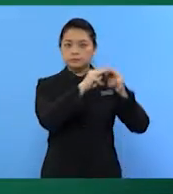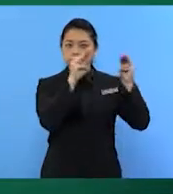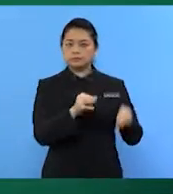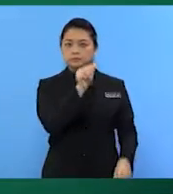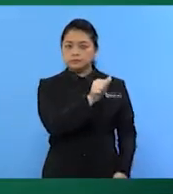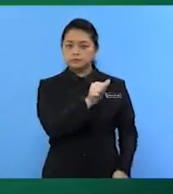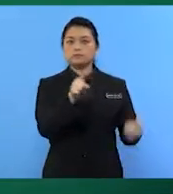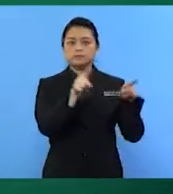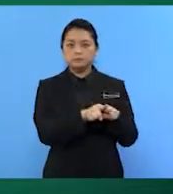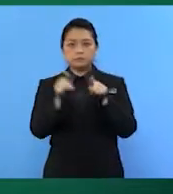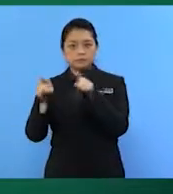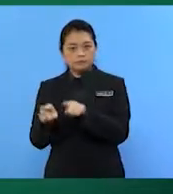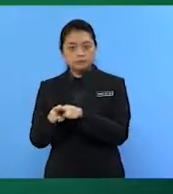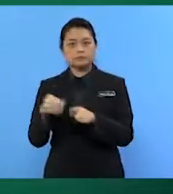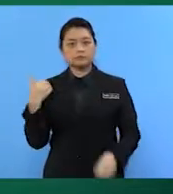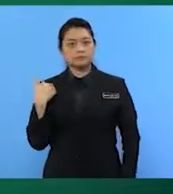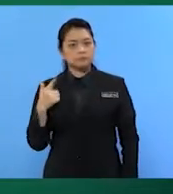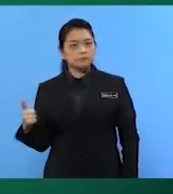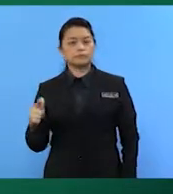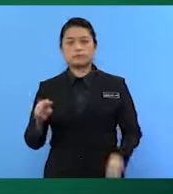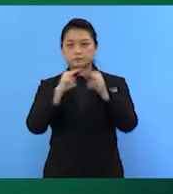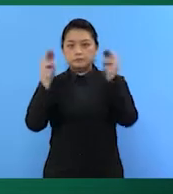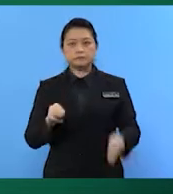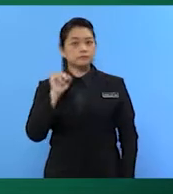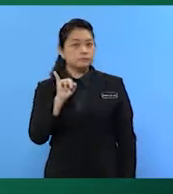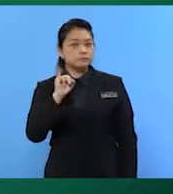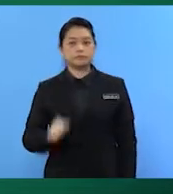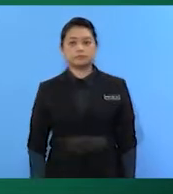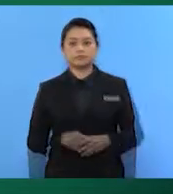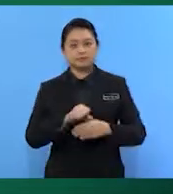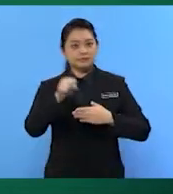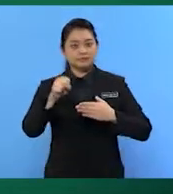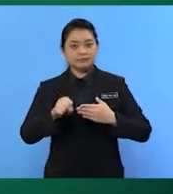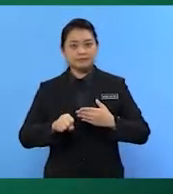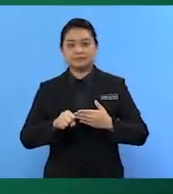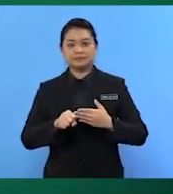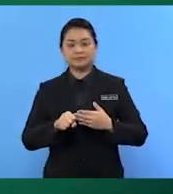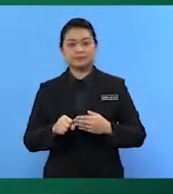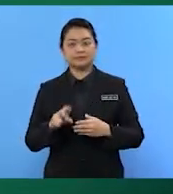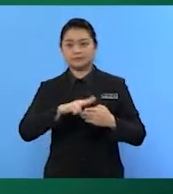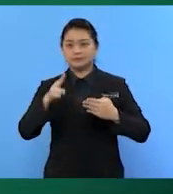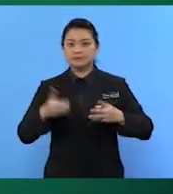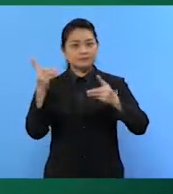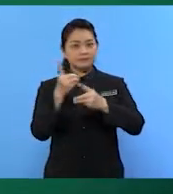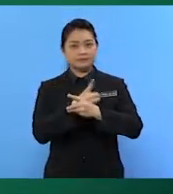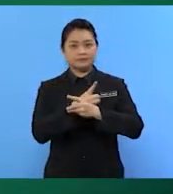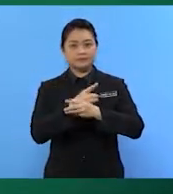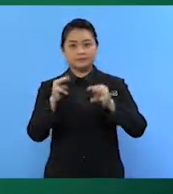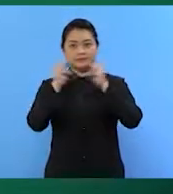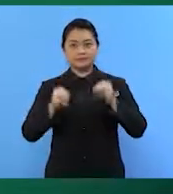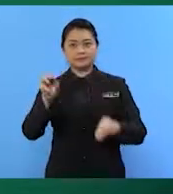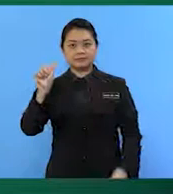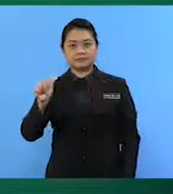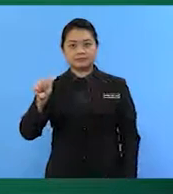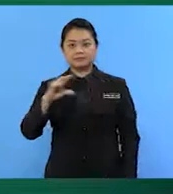A juga ialah matriks identiti. Kesimpulannya, hasil darab matriks